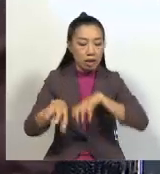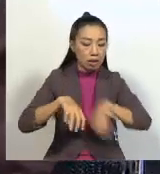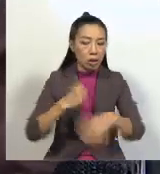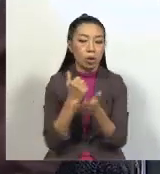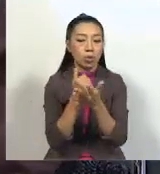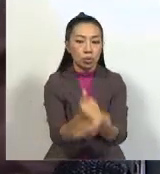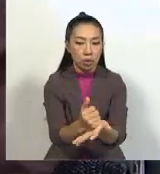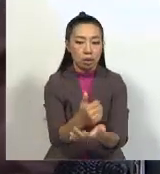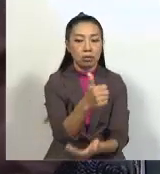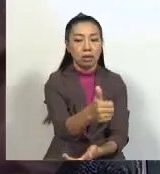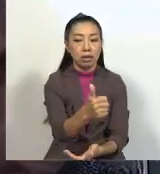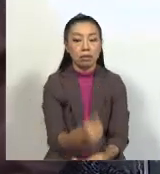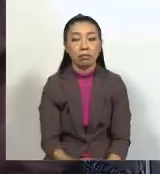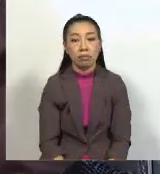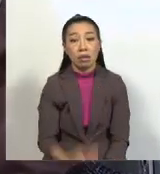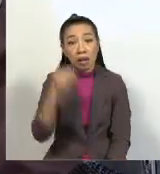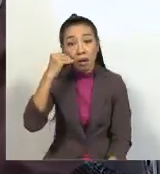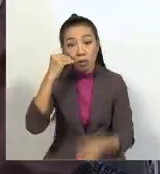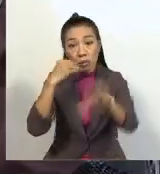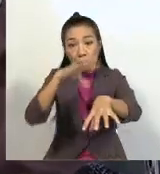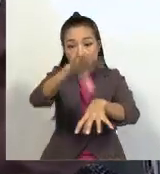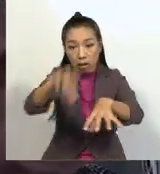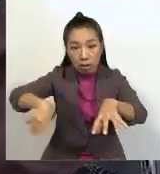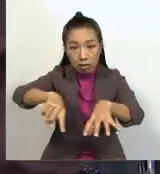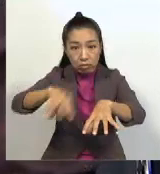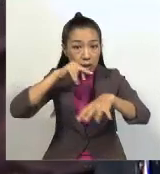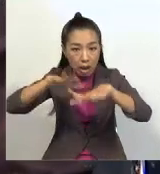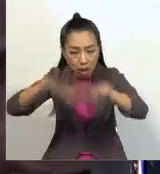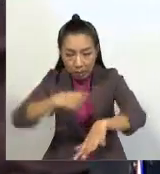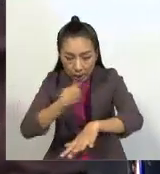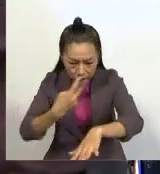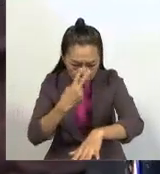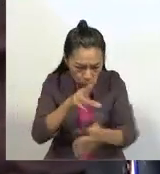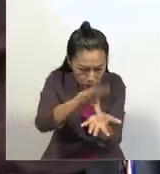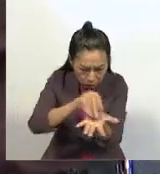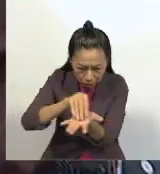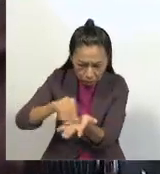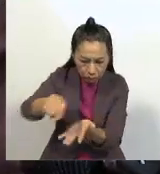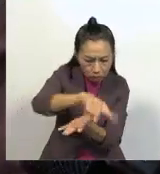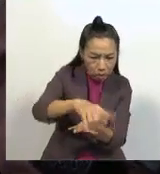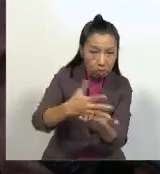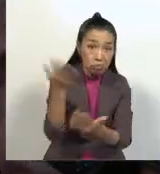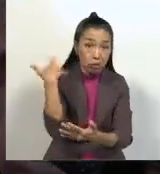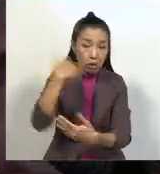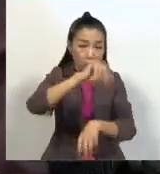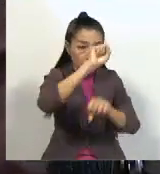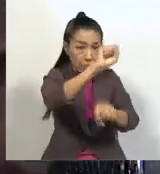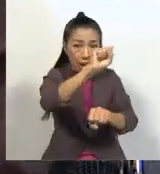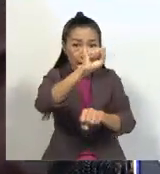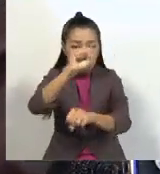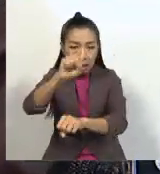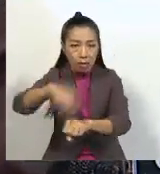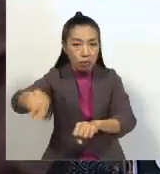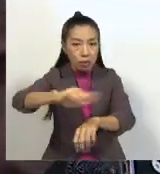นะครับในส่วนของบ้านช่องนั้นก็ต้องเร่งสำรวจแล้วก็เนื่องจากพื้นที่ที่ประกาศภัยทั้งหมดมัน32จังหวั